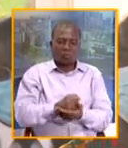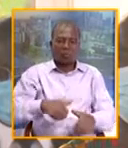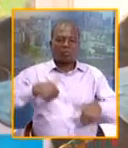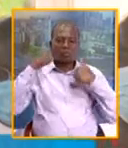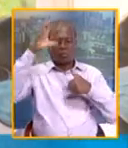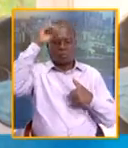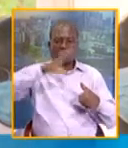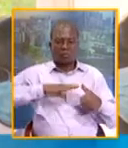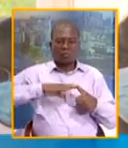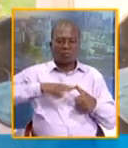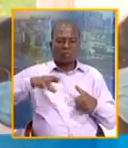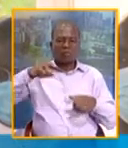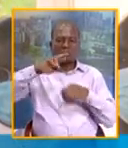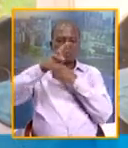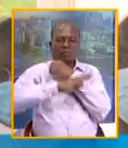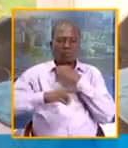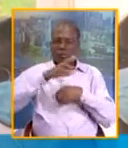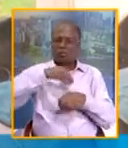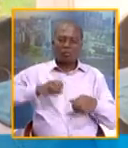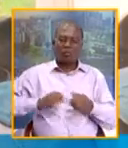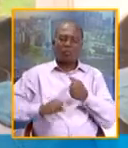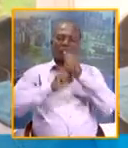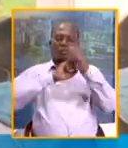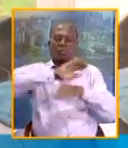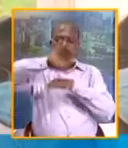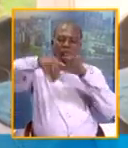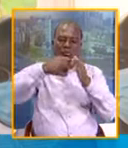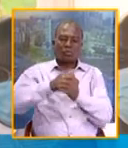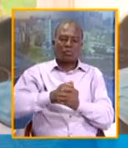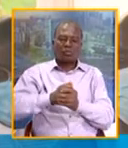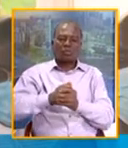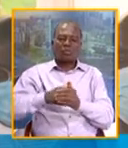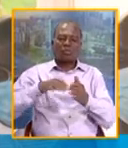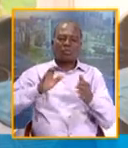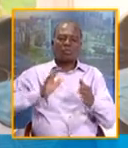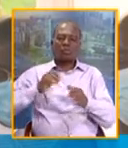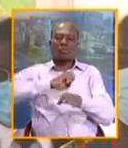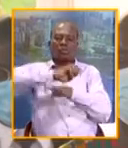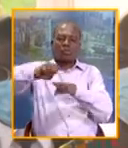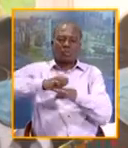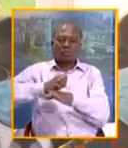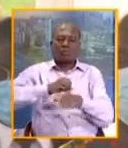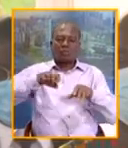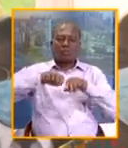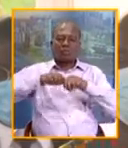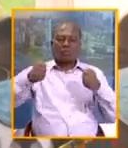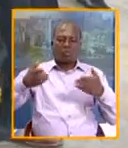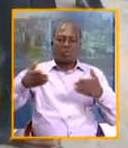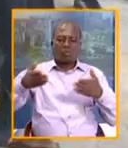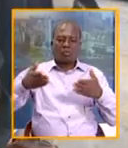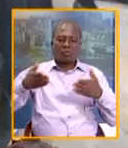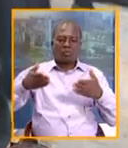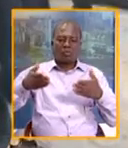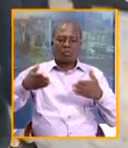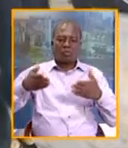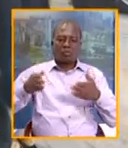président de la ve république leur soutien total notre engagement sans faille symbolisée par